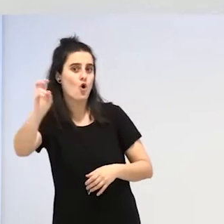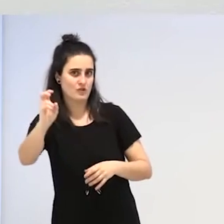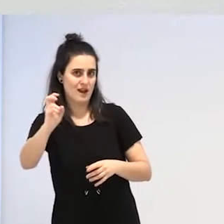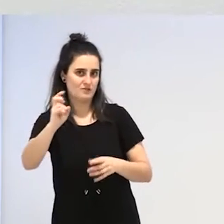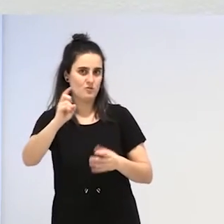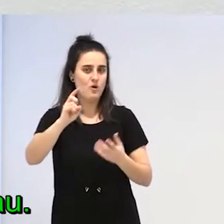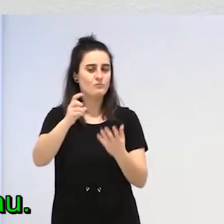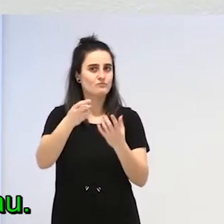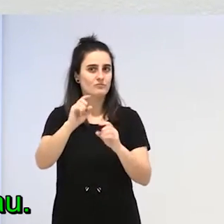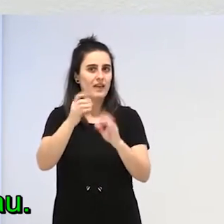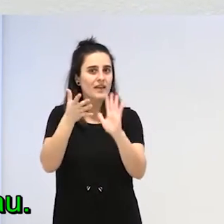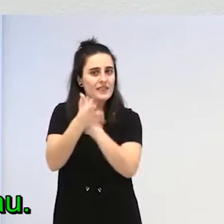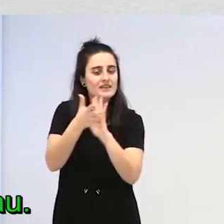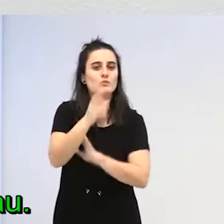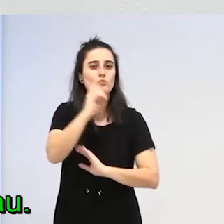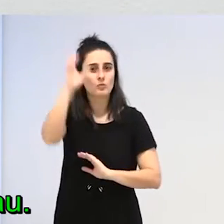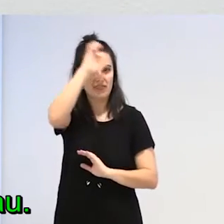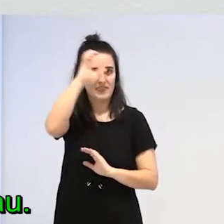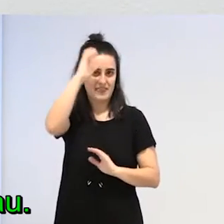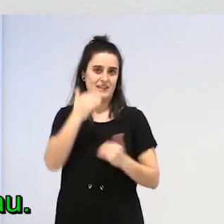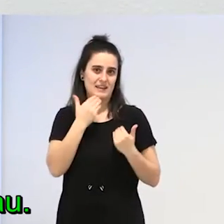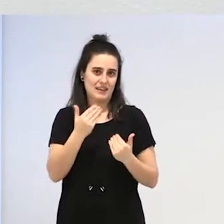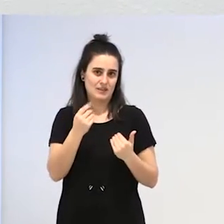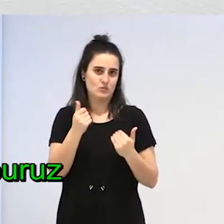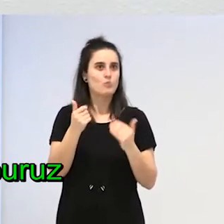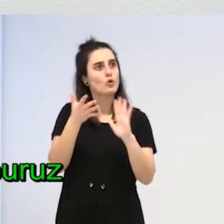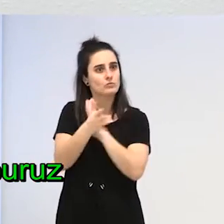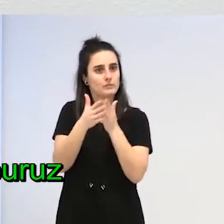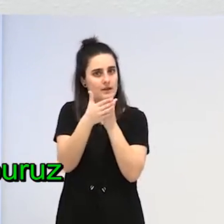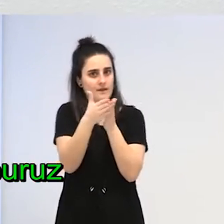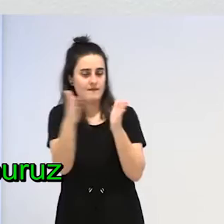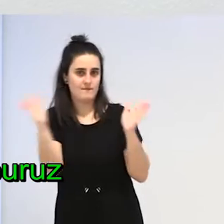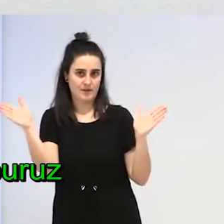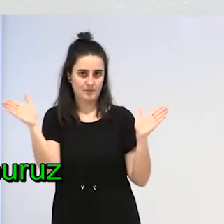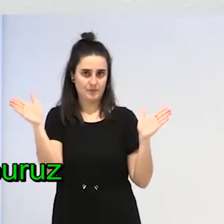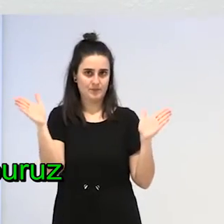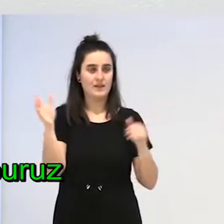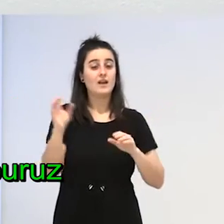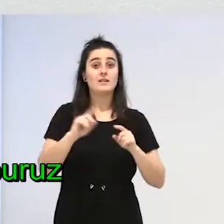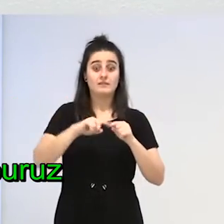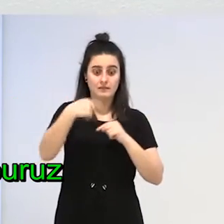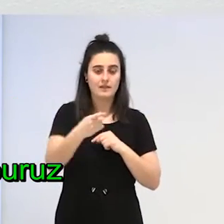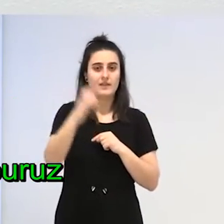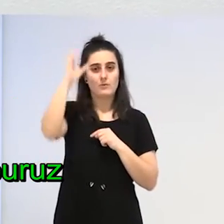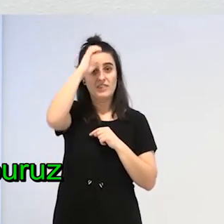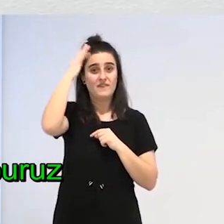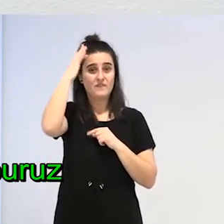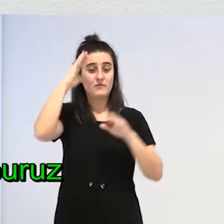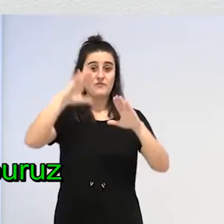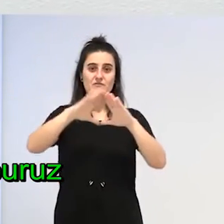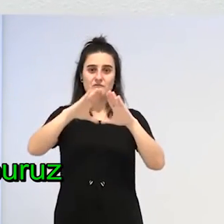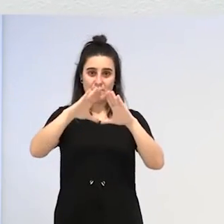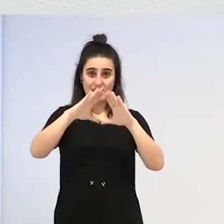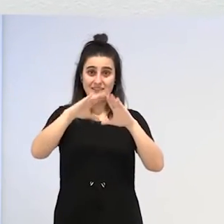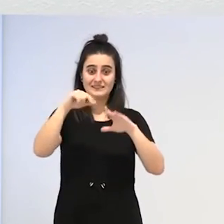fikzioa. Oso deskreba pensabala da, gero zientzia fikzio feministari buruz